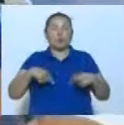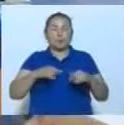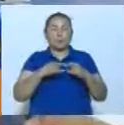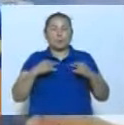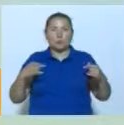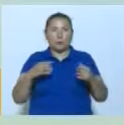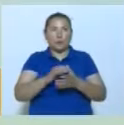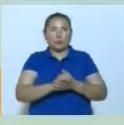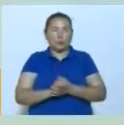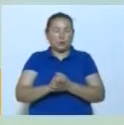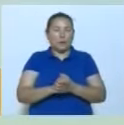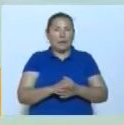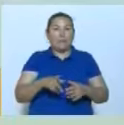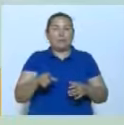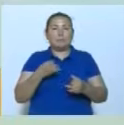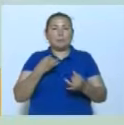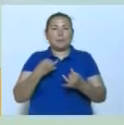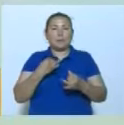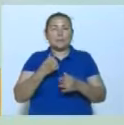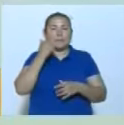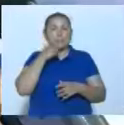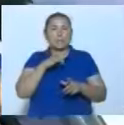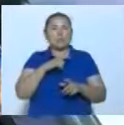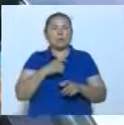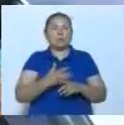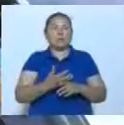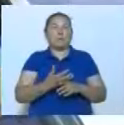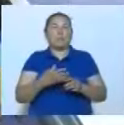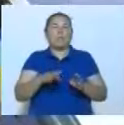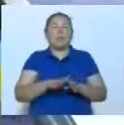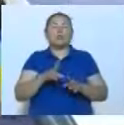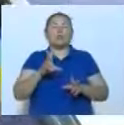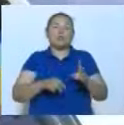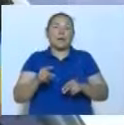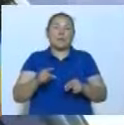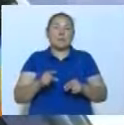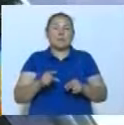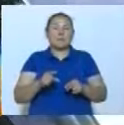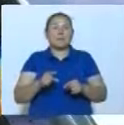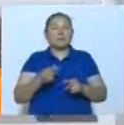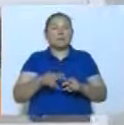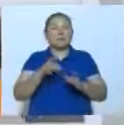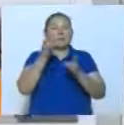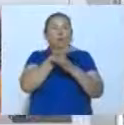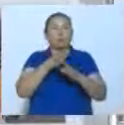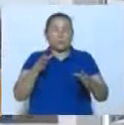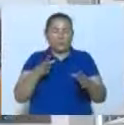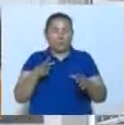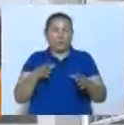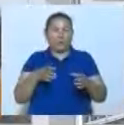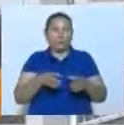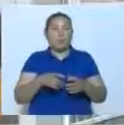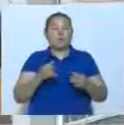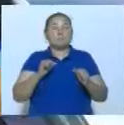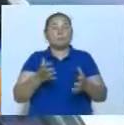нашего сотрудничества провели переговоры со старейшиной сараем который является основателем данного культурного комплекса